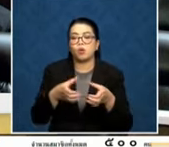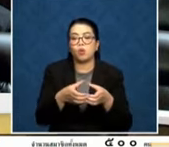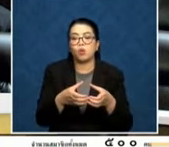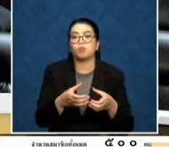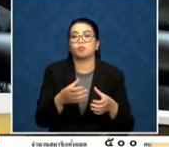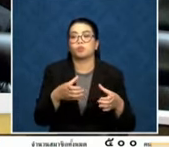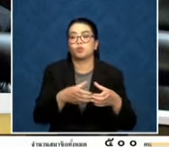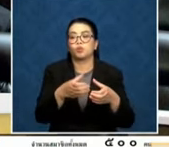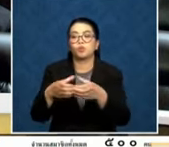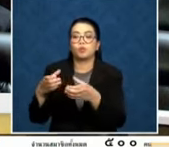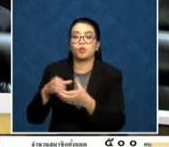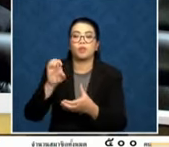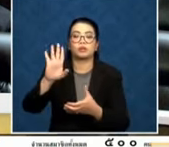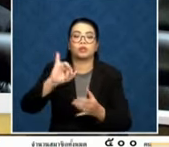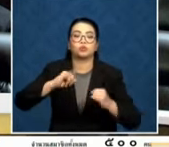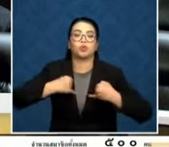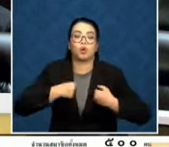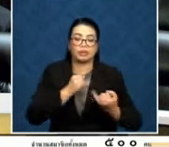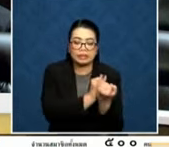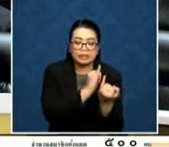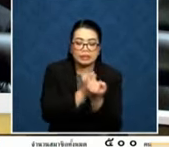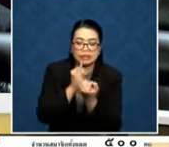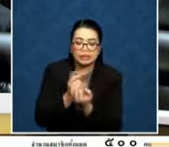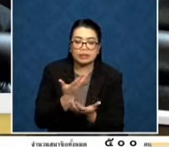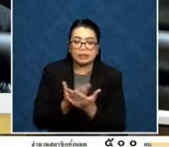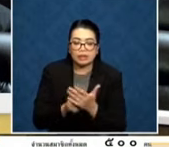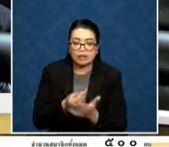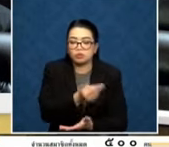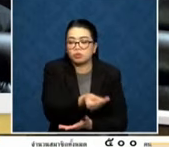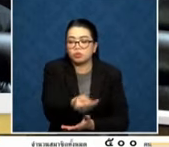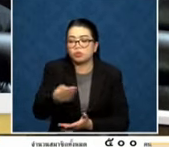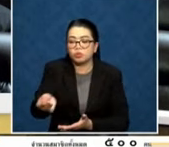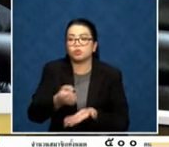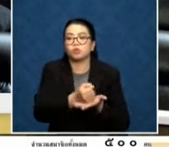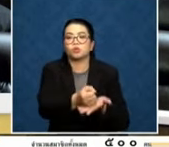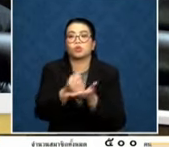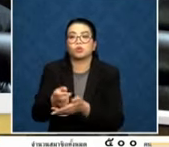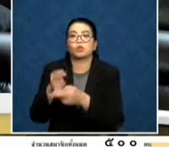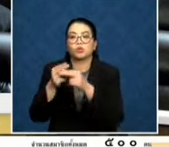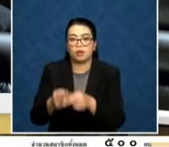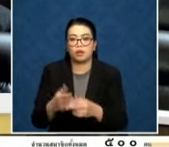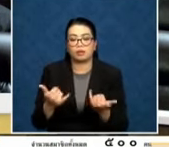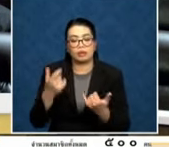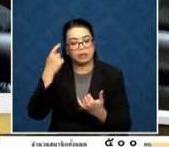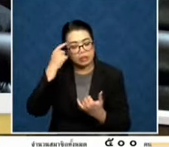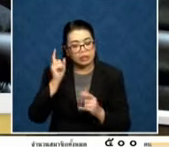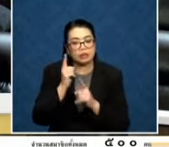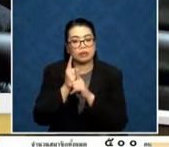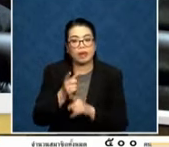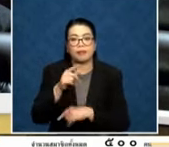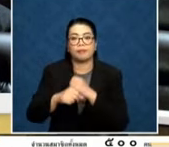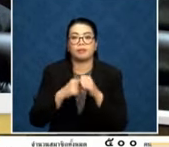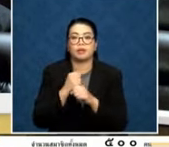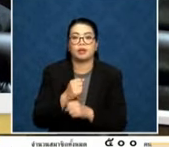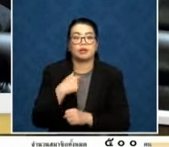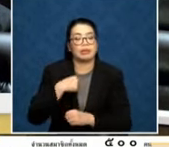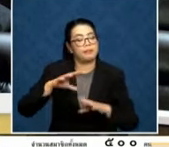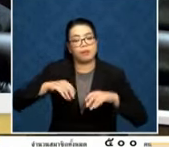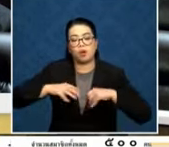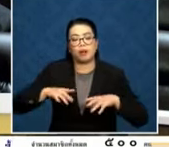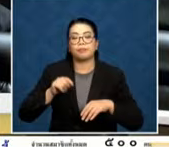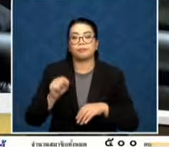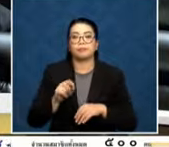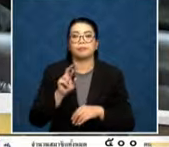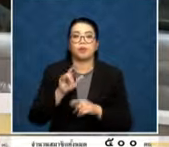ทุนพลังงานอีกเช่นเคยครับผมในฐานะผู้แทนราษฎรจึงไม่สามารถเห็นชอบกับพระราชบัญญัติงบประมาณปี 68นี้ได้ขอบคุณ